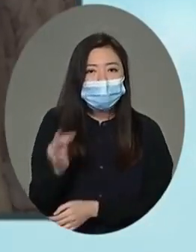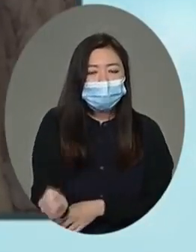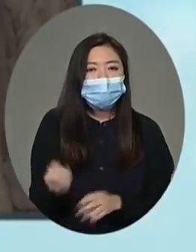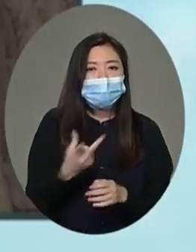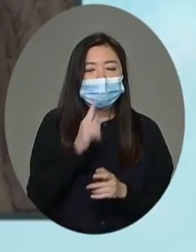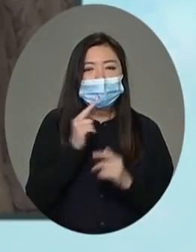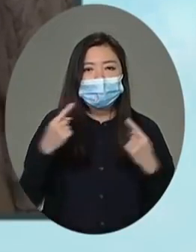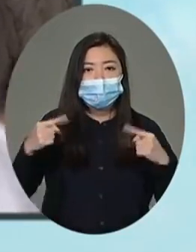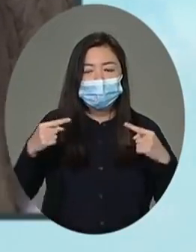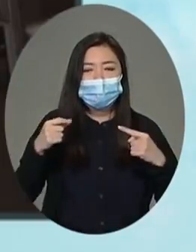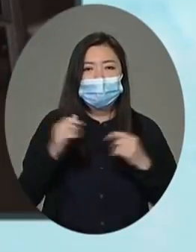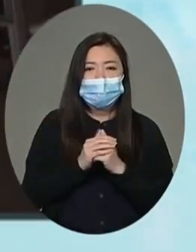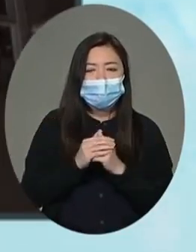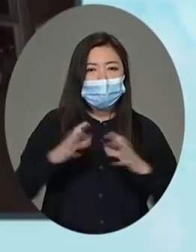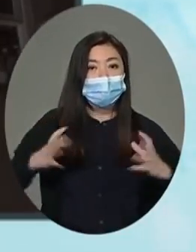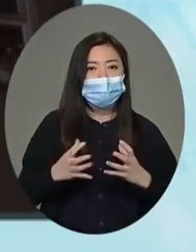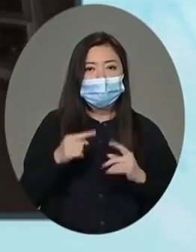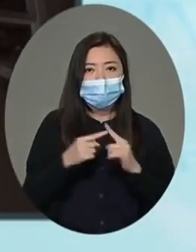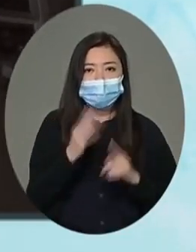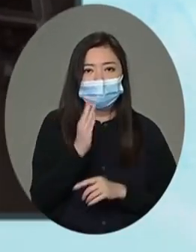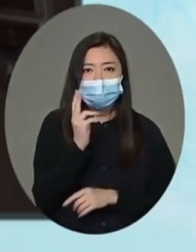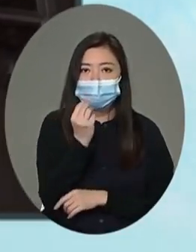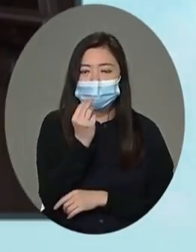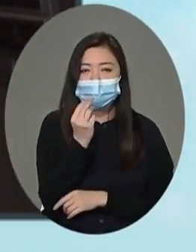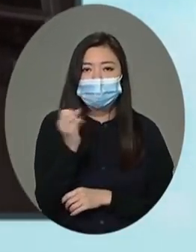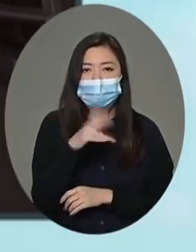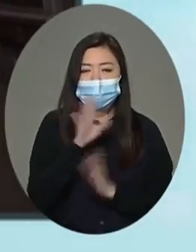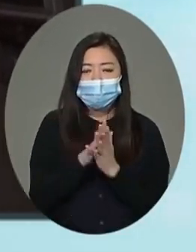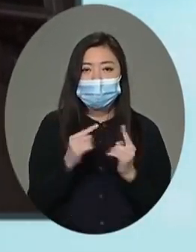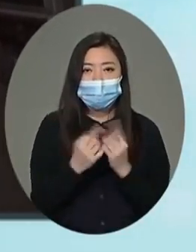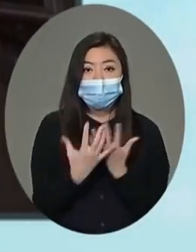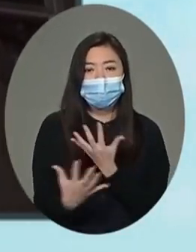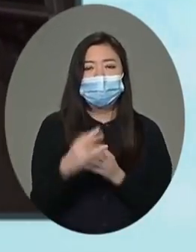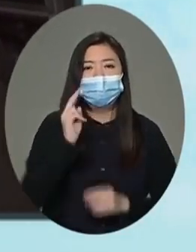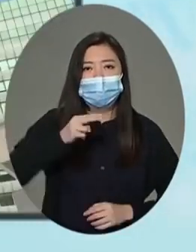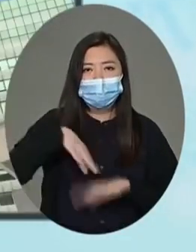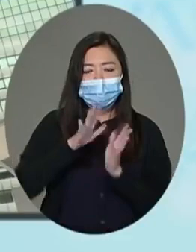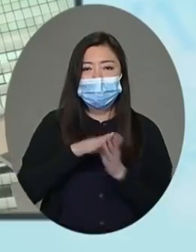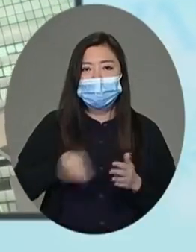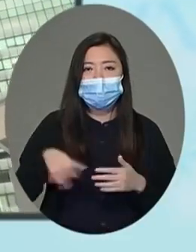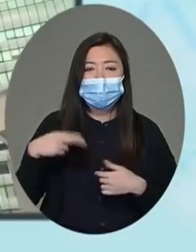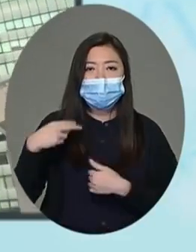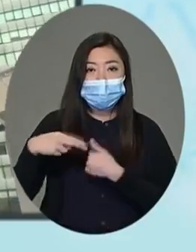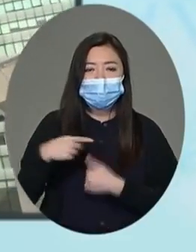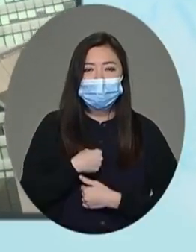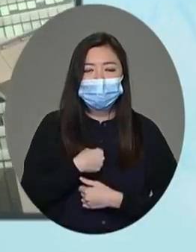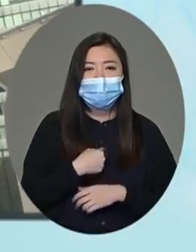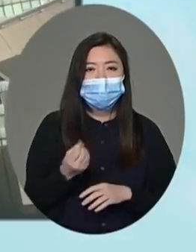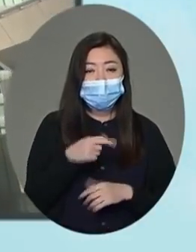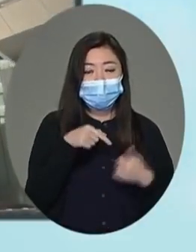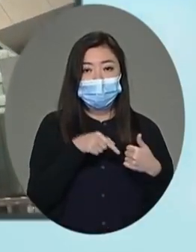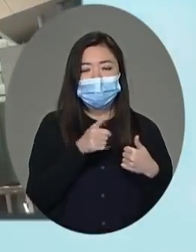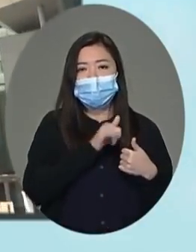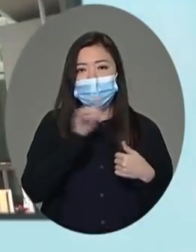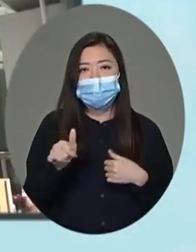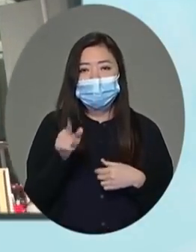加诗歌班，诗歌班的大约20名成员同会众都要强制检疫。呢名外佣亦都曾经在